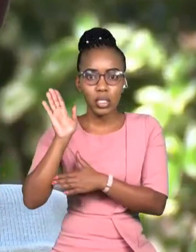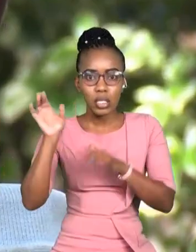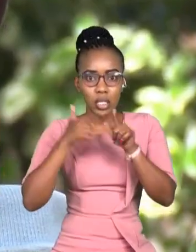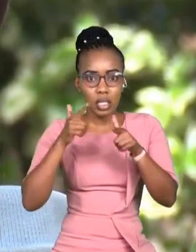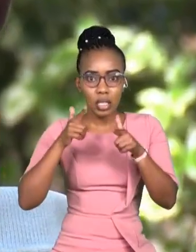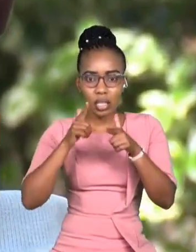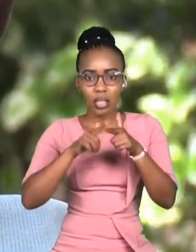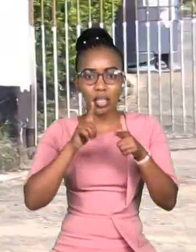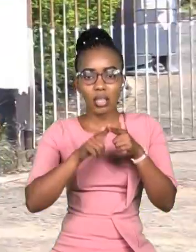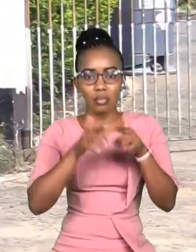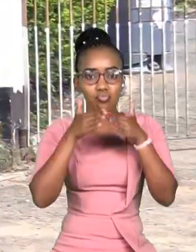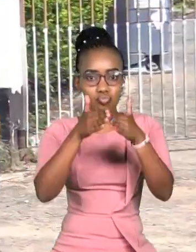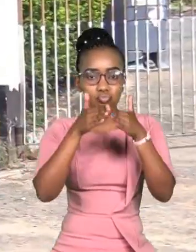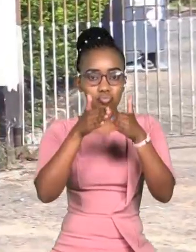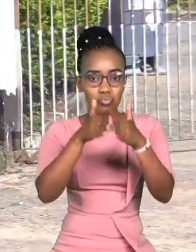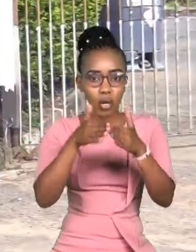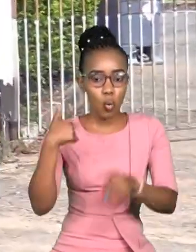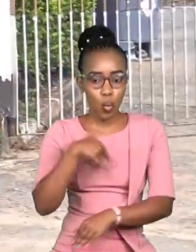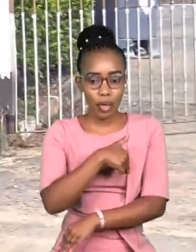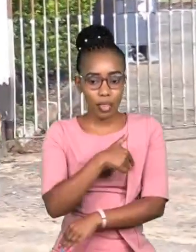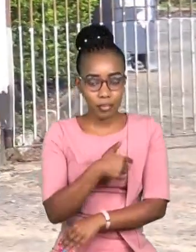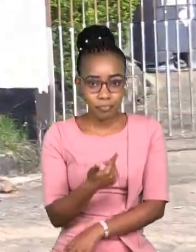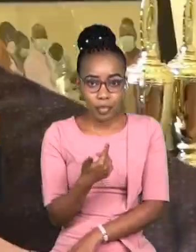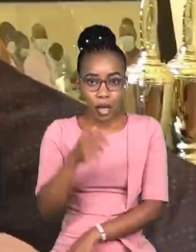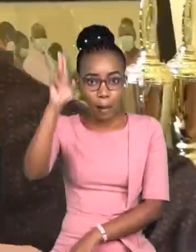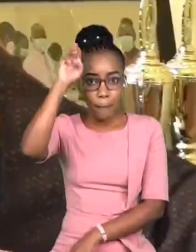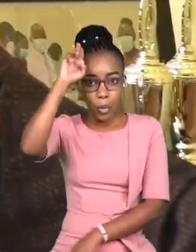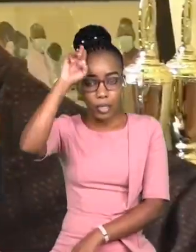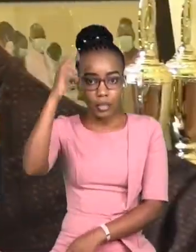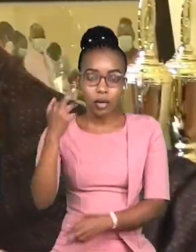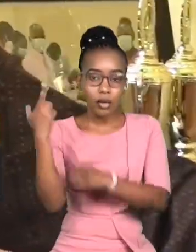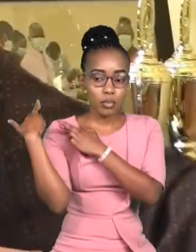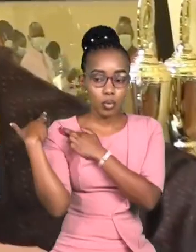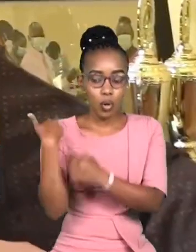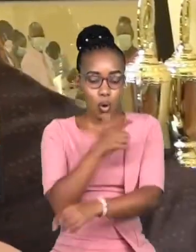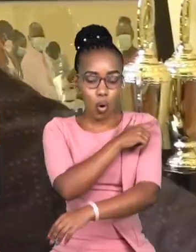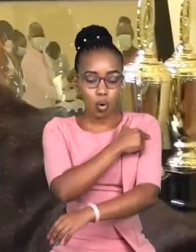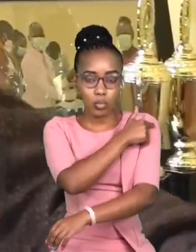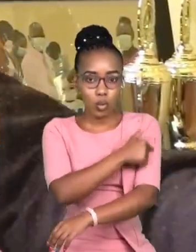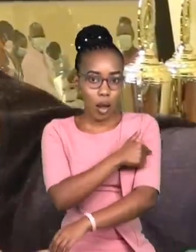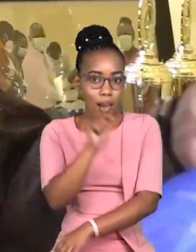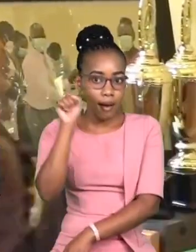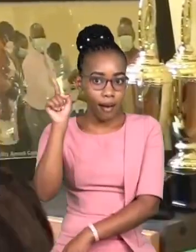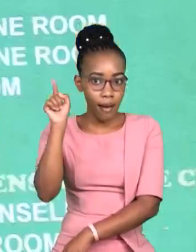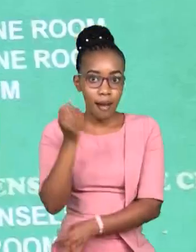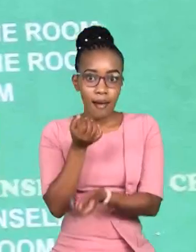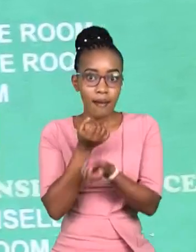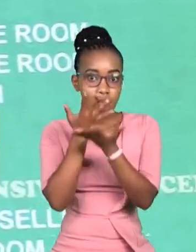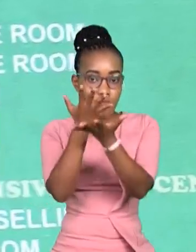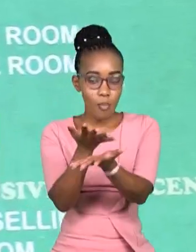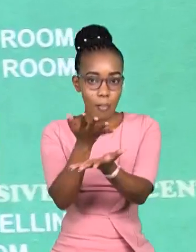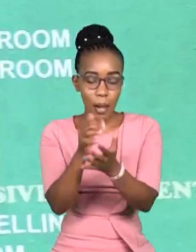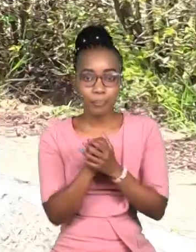anatuingizia kitu yake kwa yetu. Afisa msimamizi wa matibabu katika hospitali ya Iguhu Mohamed Munyendo ameeleza